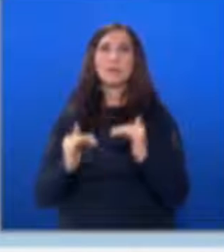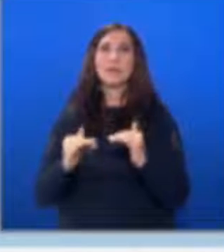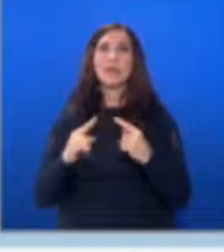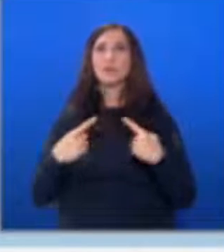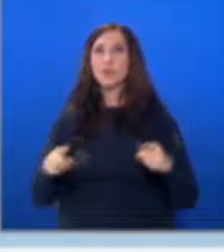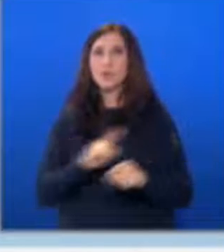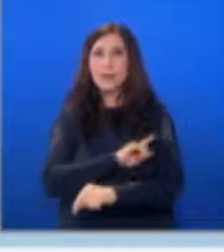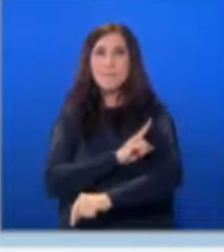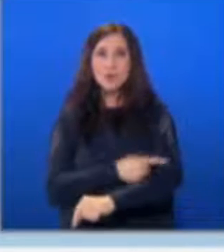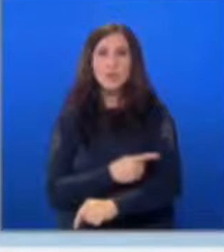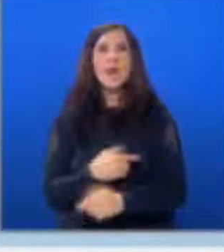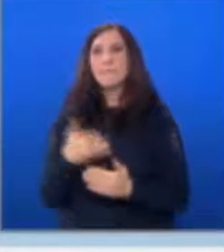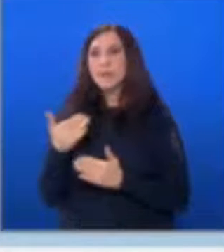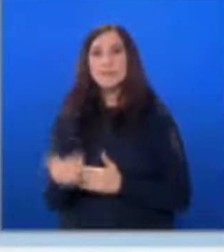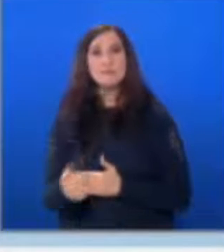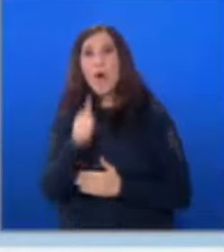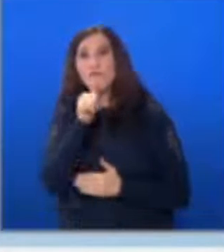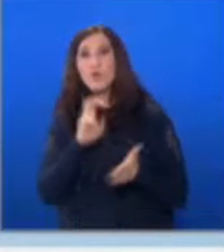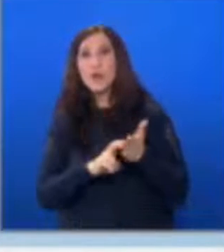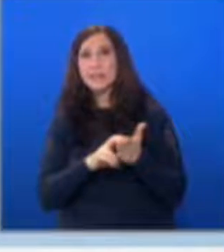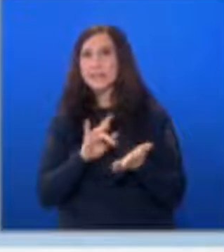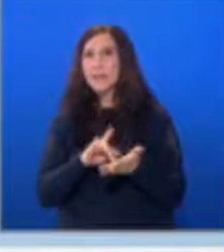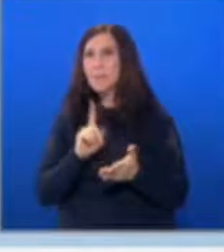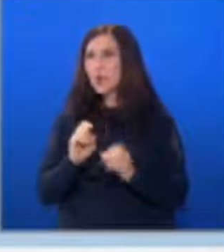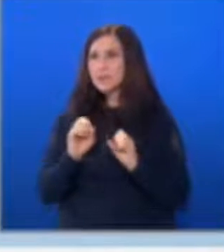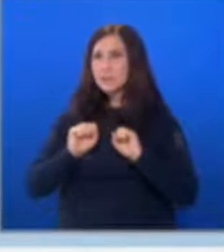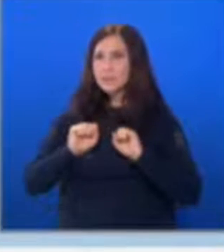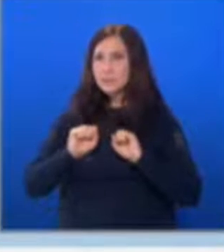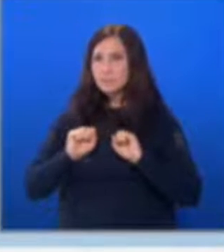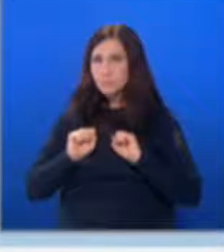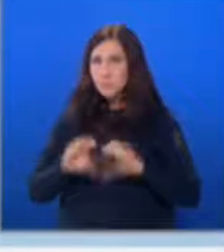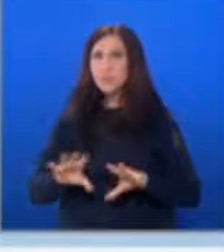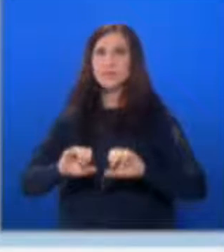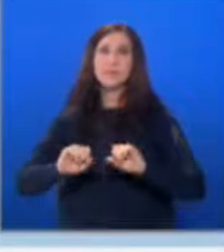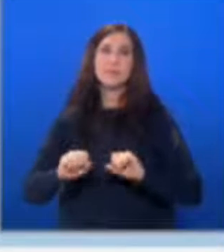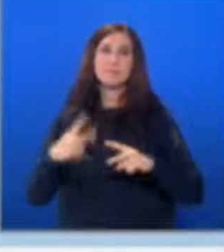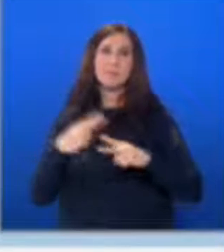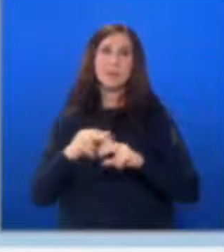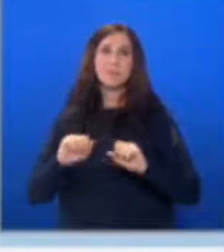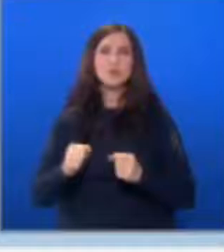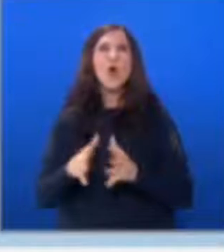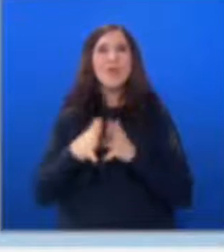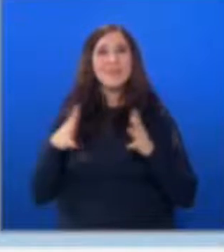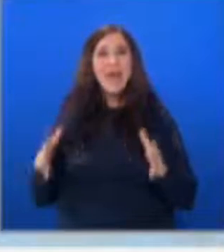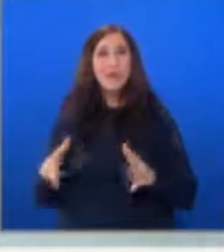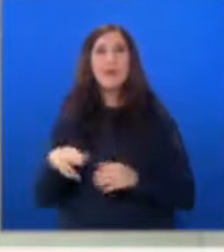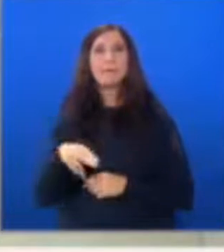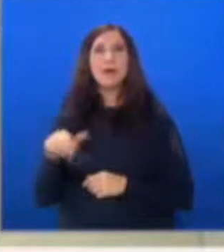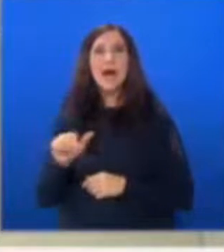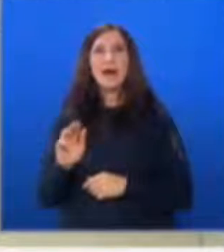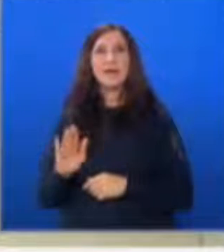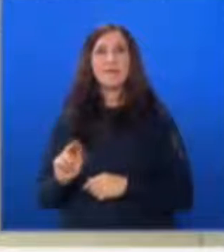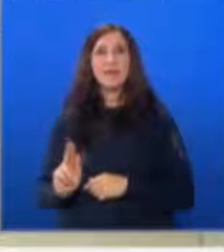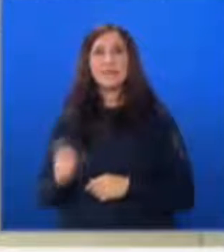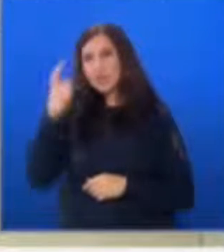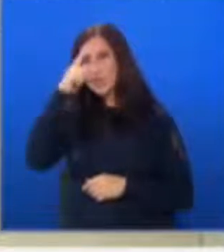Предимство на водно-електрическите централи е, че могат да се пускат и спират бързо. Най-големия ПАВЕЦ у нас е Чаира, който е повреден от преди 2 години.